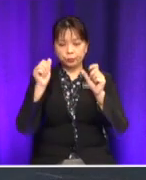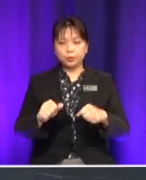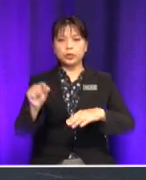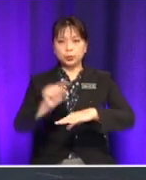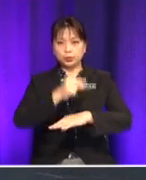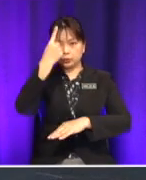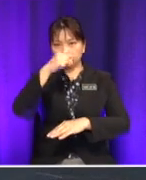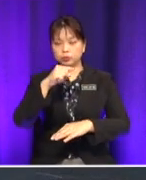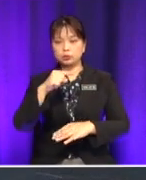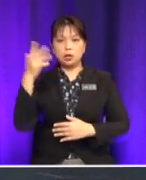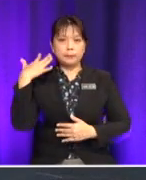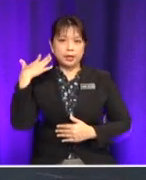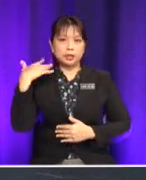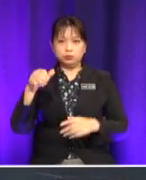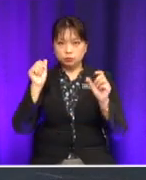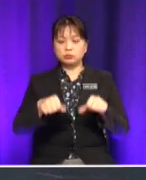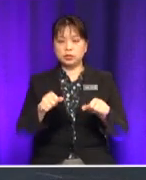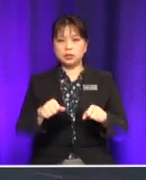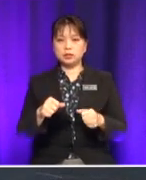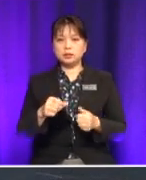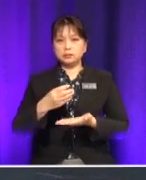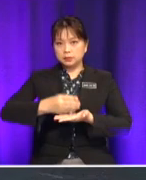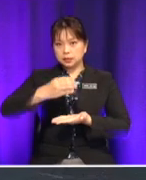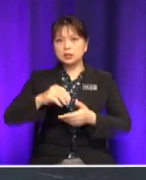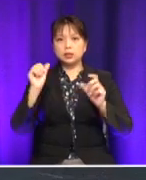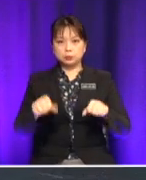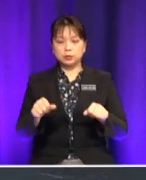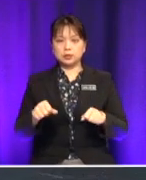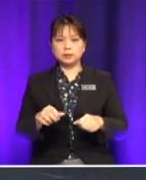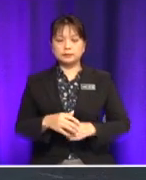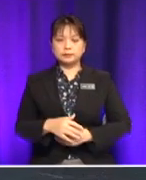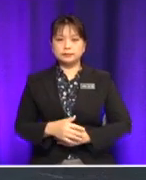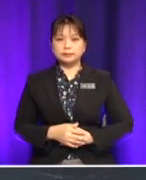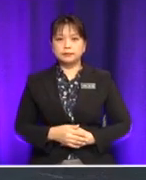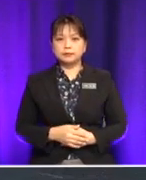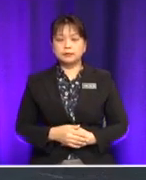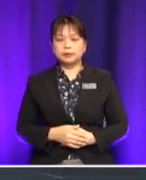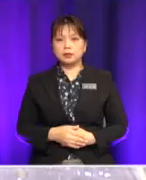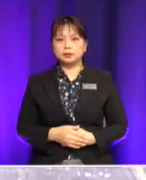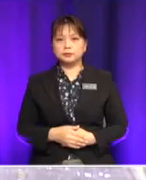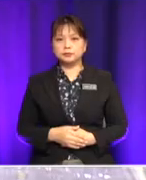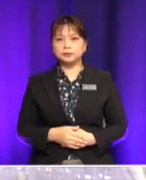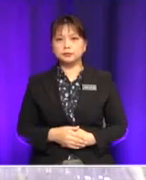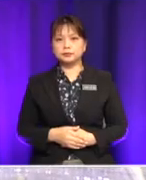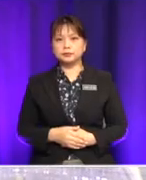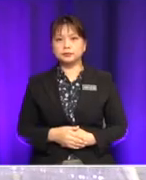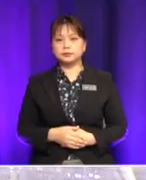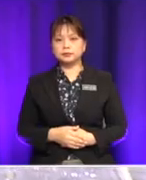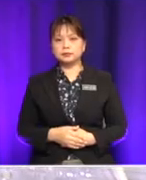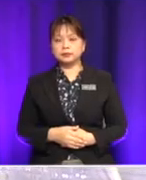Mika boleh digunakan untuk pemanasan kemudian kita ada piring saja kemudian kita